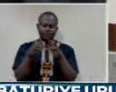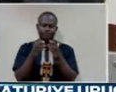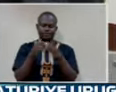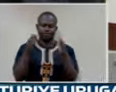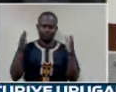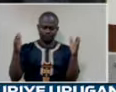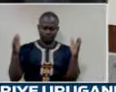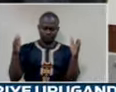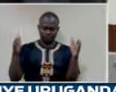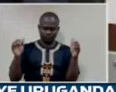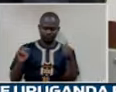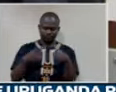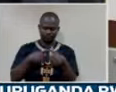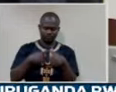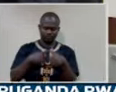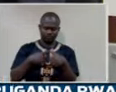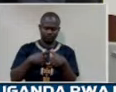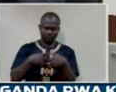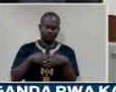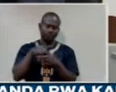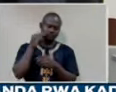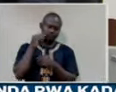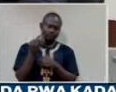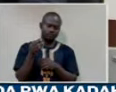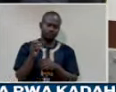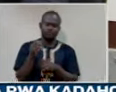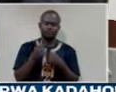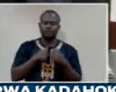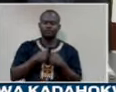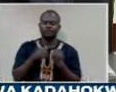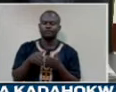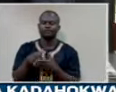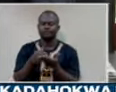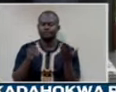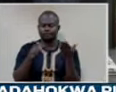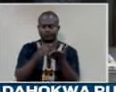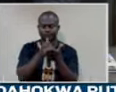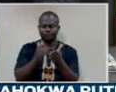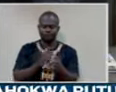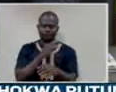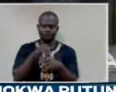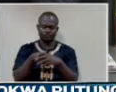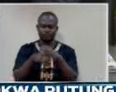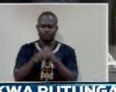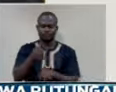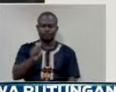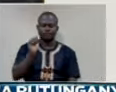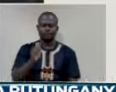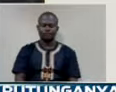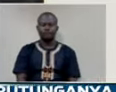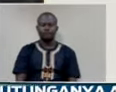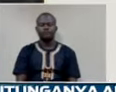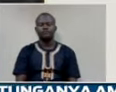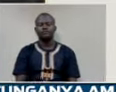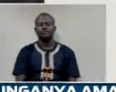bwagutse kwikubitiro ngo ubu hari miliyoni 300 z'amafaranga y'u Rwanda agenewe gufasha abahanzi mu bikorwa byabo. Ubu